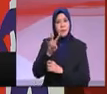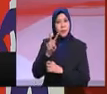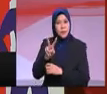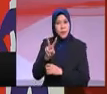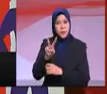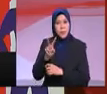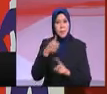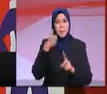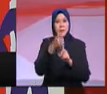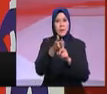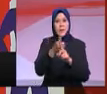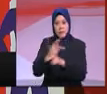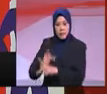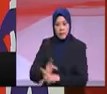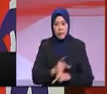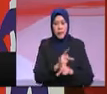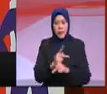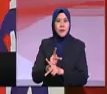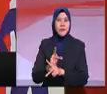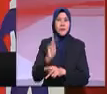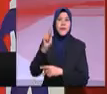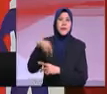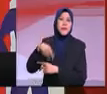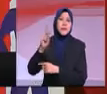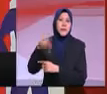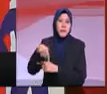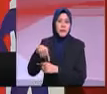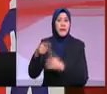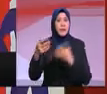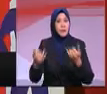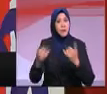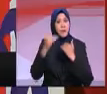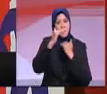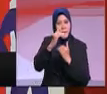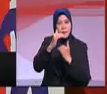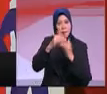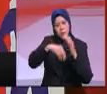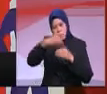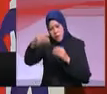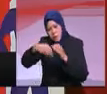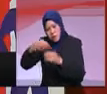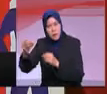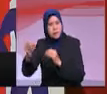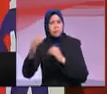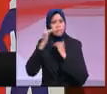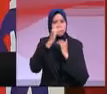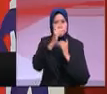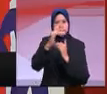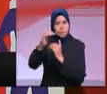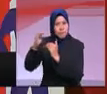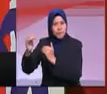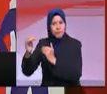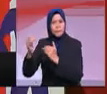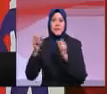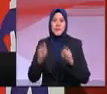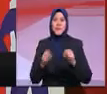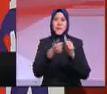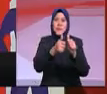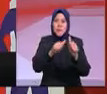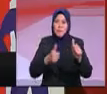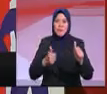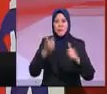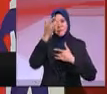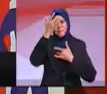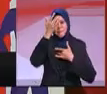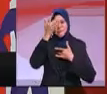iaitu Perintah Kawalan Pergerakan. Jadi kalau kita boleh hadkan pergerakan, maka kita boleh elakkan jangkitan.